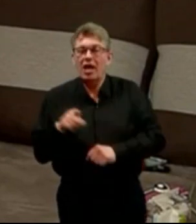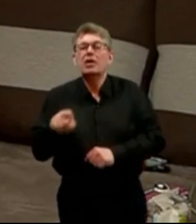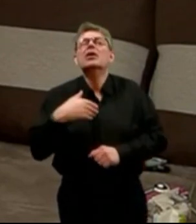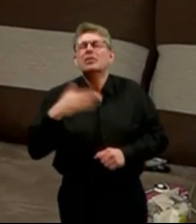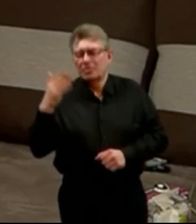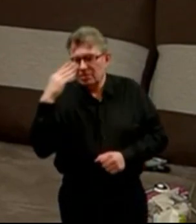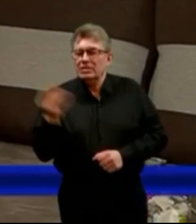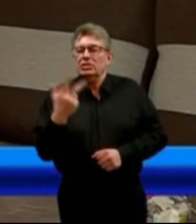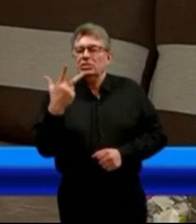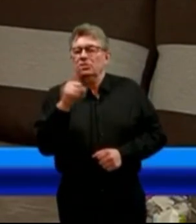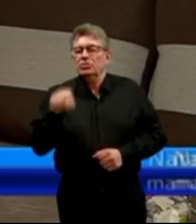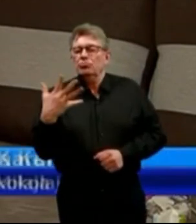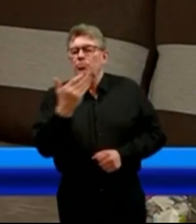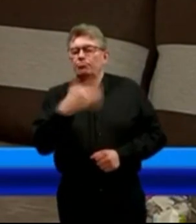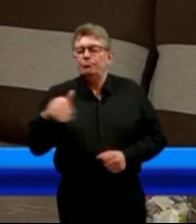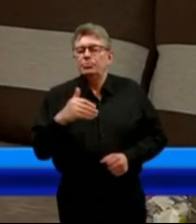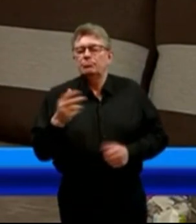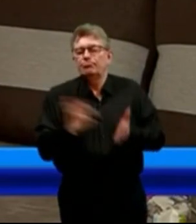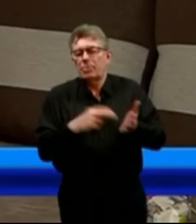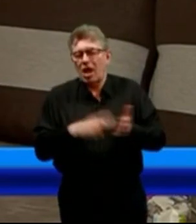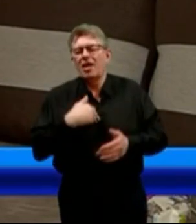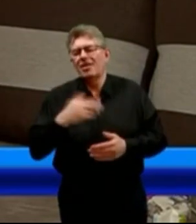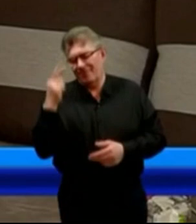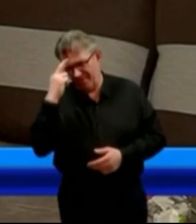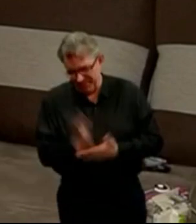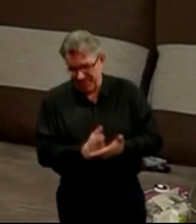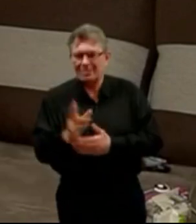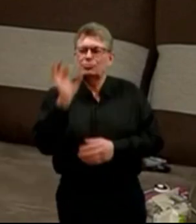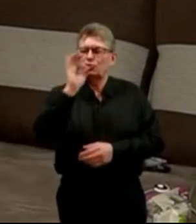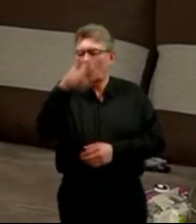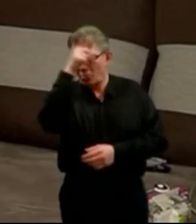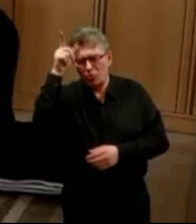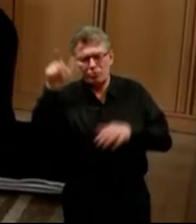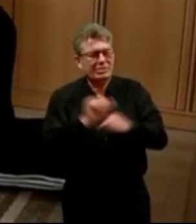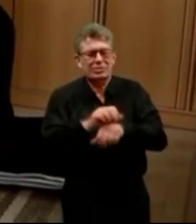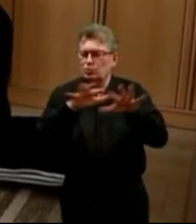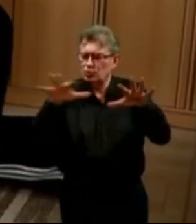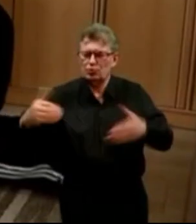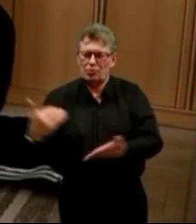pomocą dobrych ludzi uda nam się zabrać, że ta bajka będzie miała to szczęśliwe zakończenie.